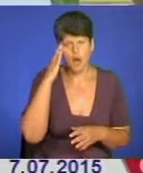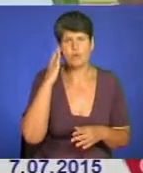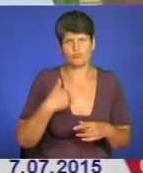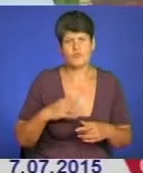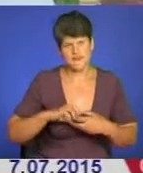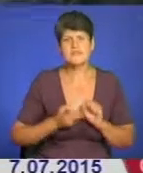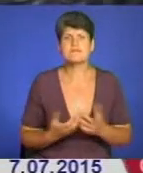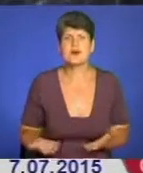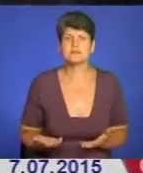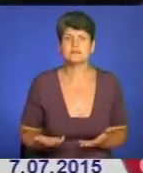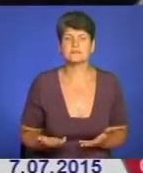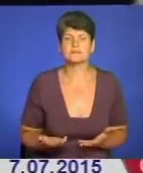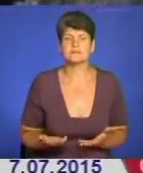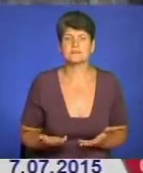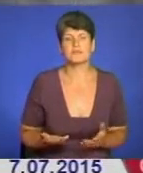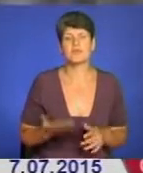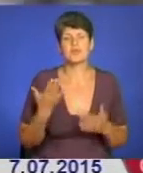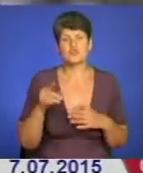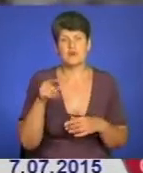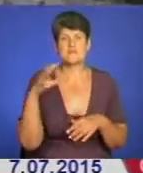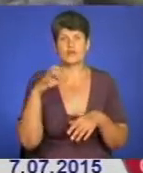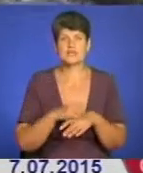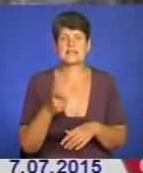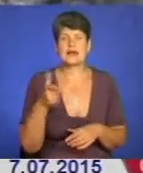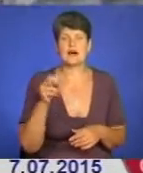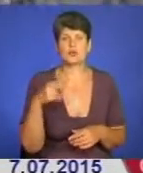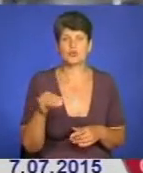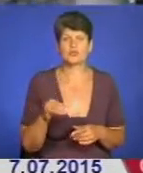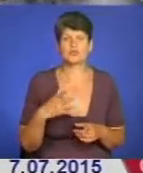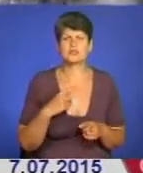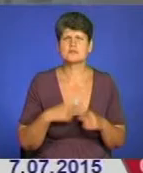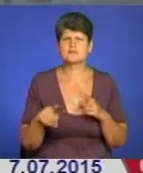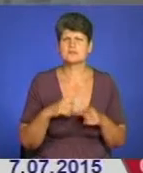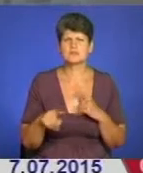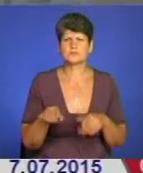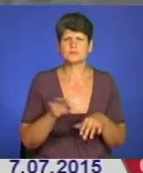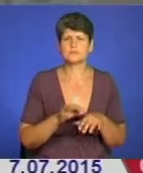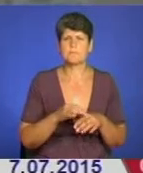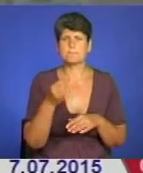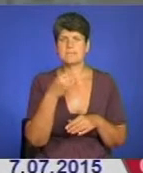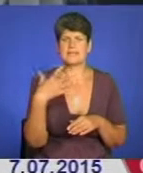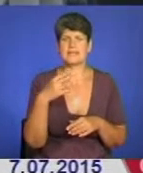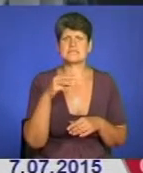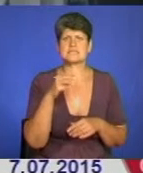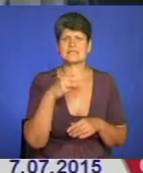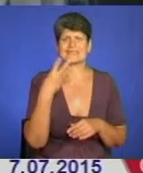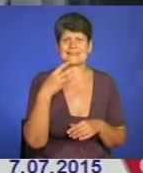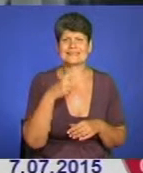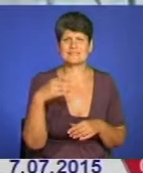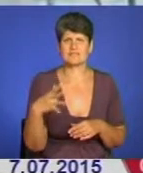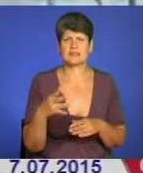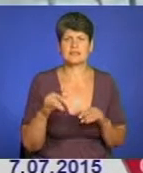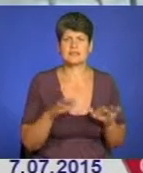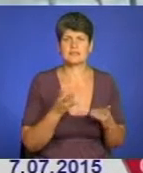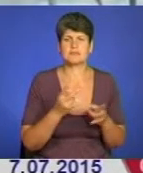все-таки відірвав. Якщо вас вкусила саме гадюка, симптоми розвиваються стрімко. За 15-30 хвилин діяти треба швидко